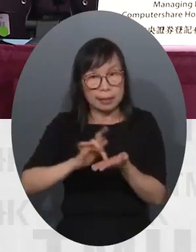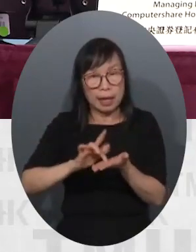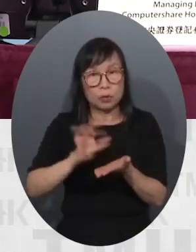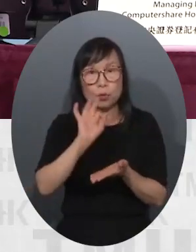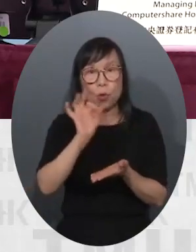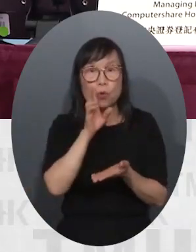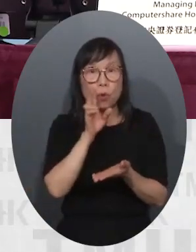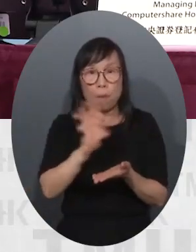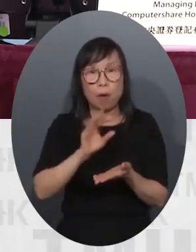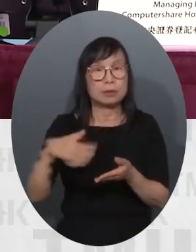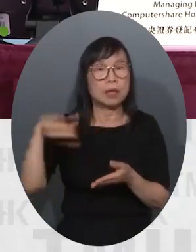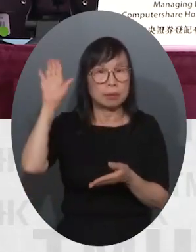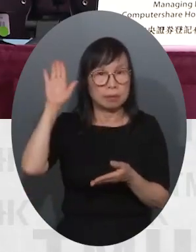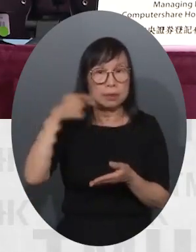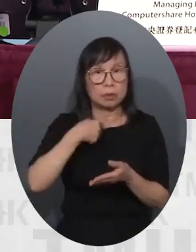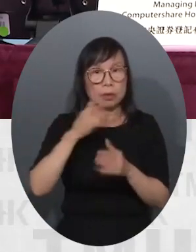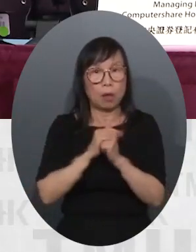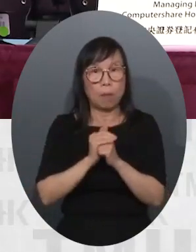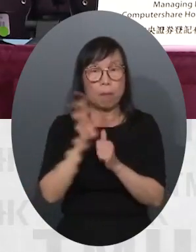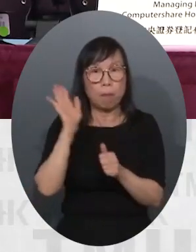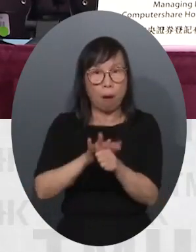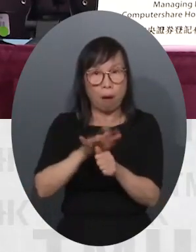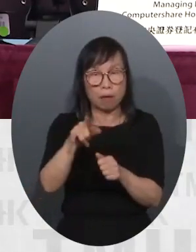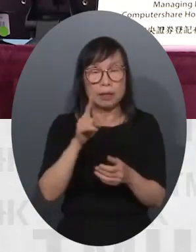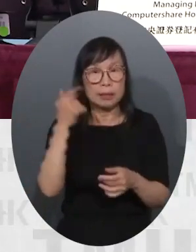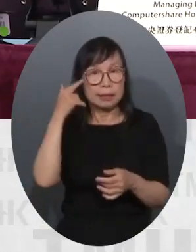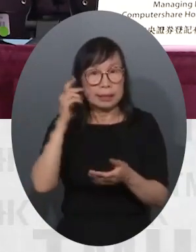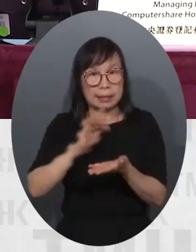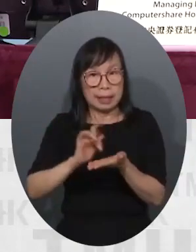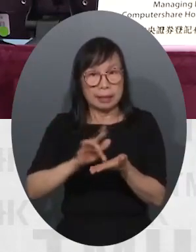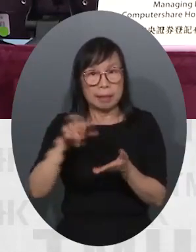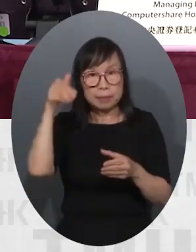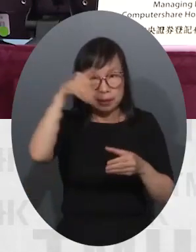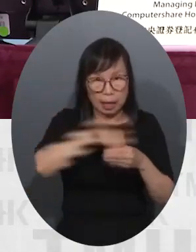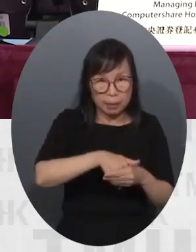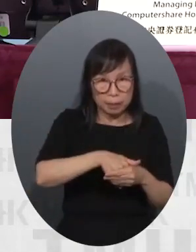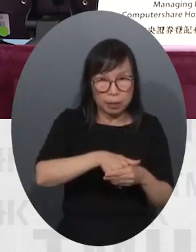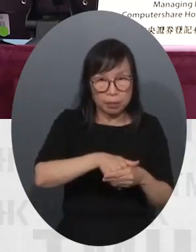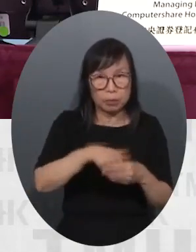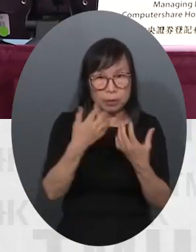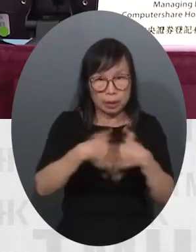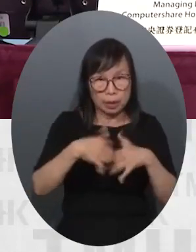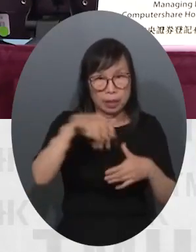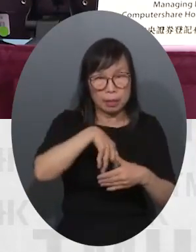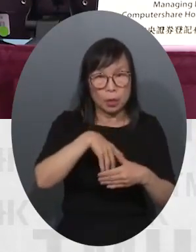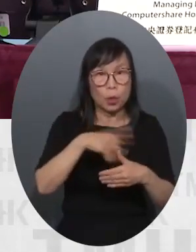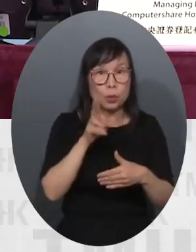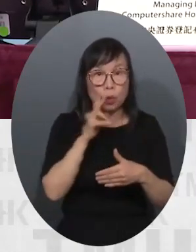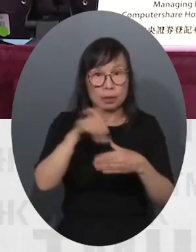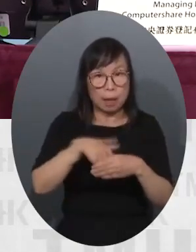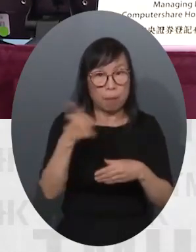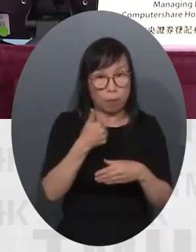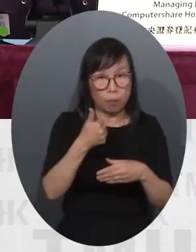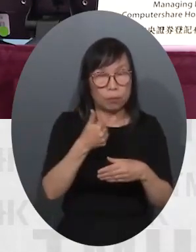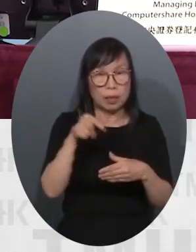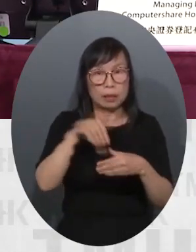請舉手要求協助。請確定你的智能卡已經插入投票機內。如果已經插好，你的